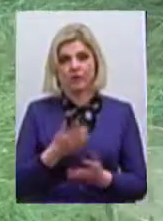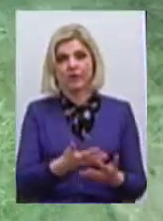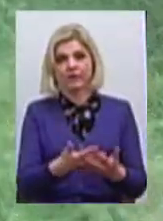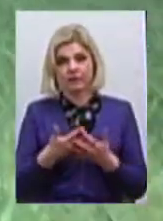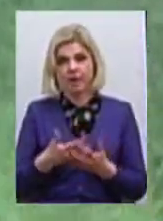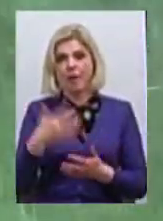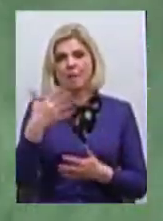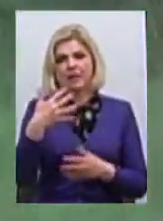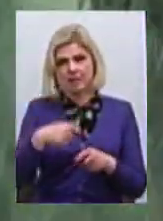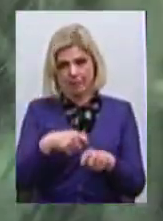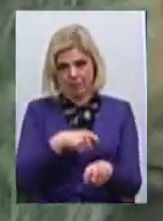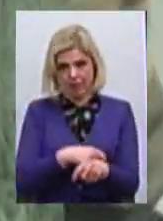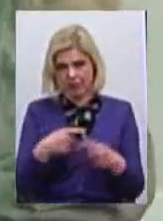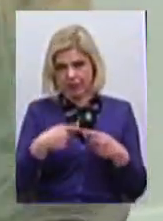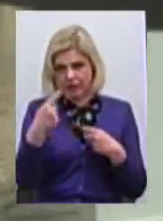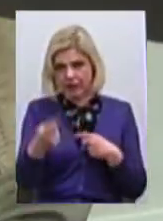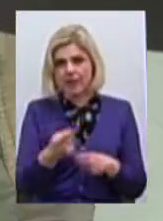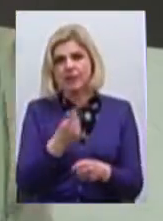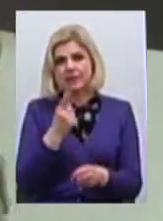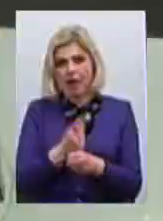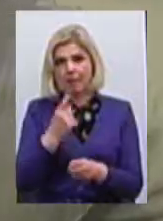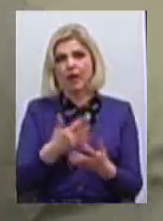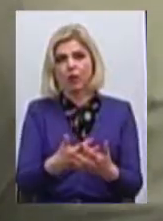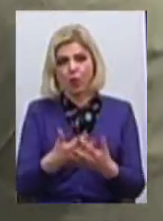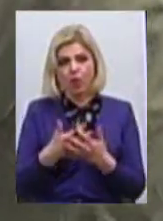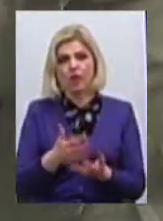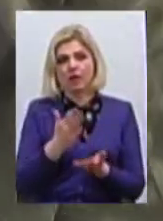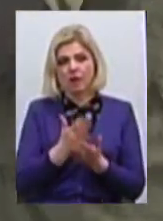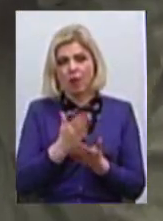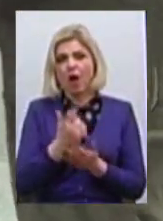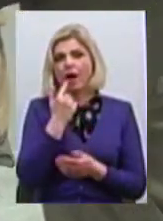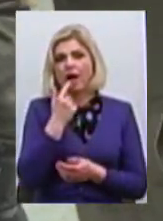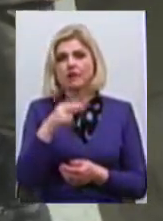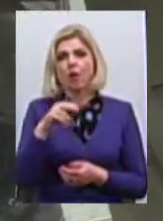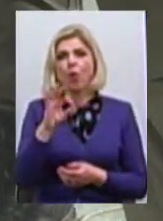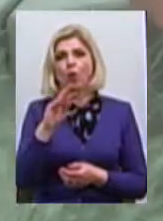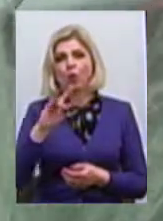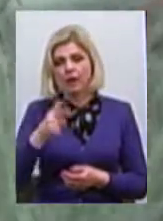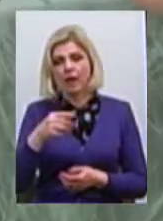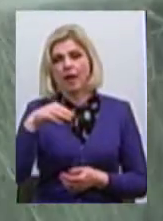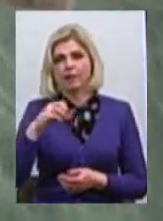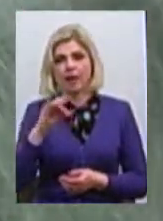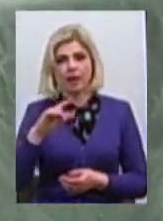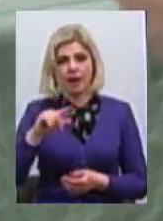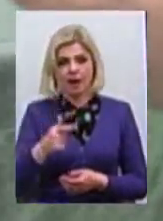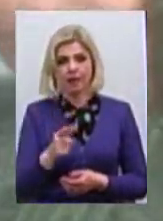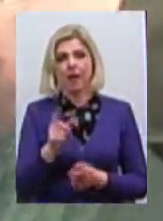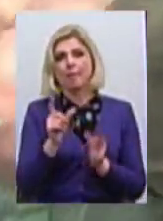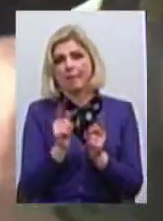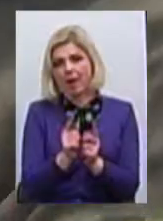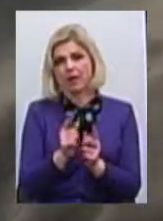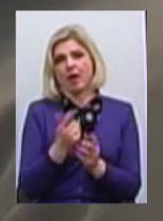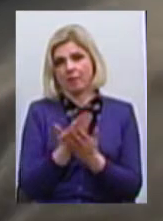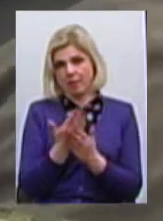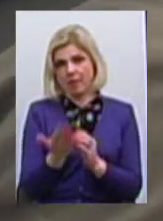завдовжки 50 метрів. В забороненому знаряді лову знаходились краснопірки, окуні та рань. Найменша особина розміром з